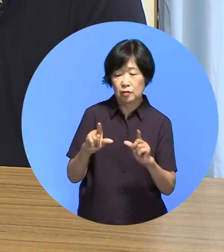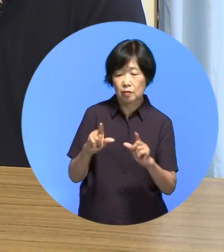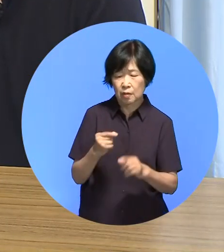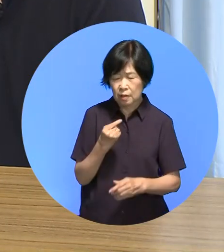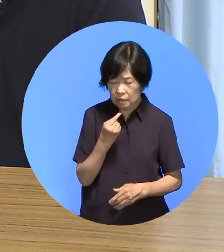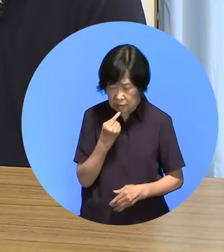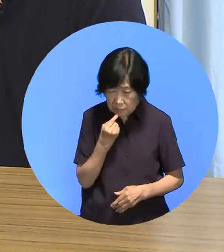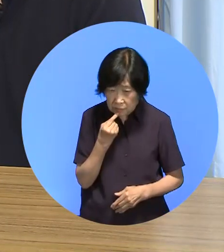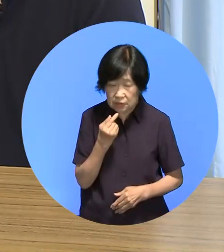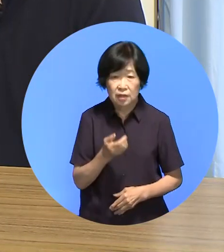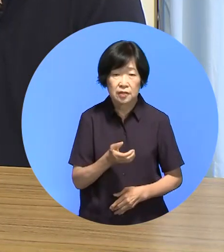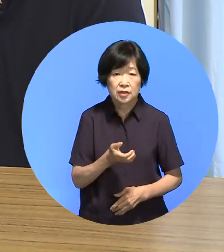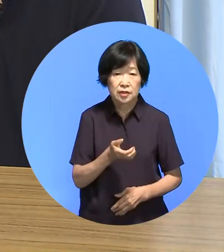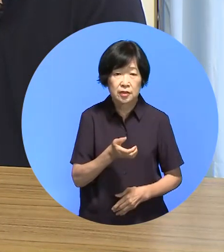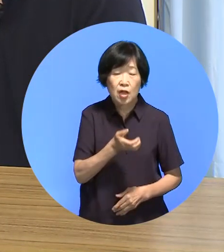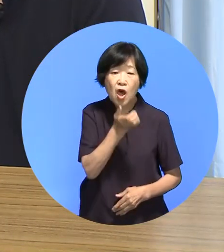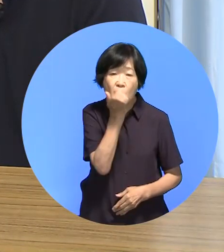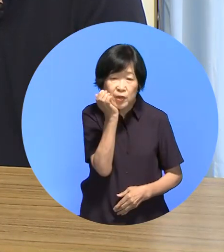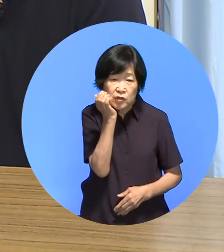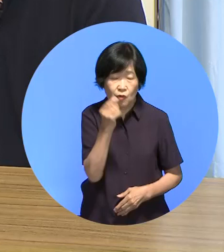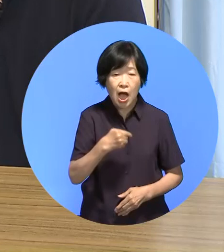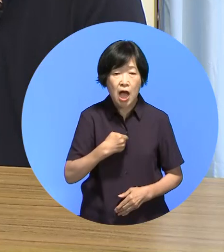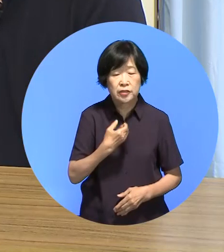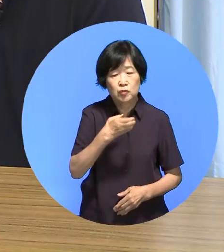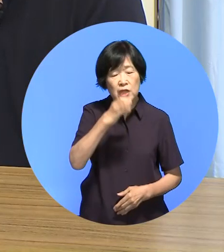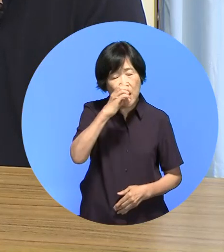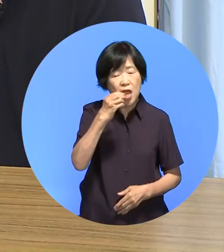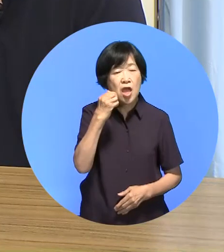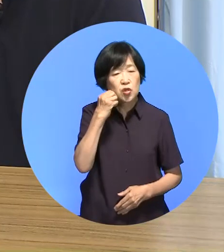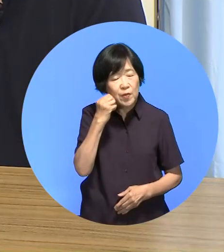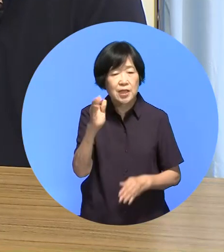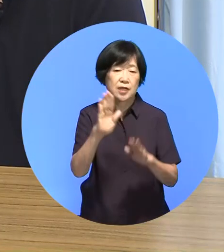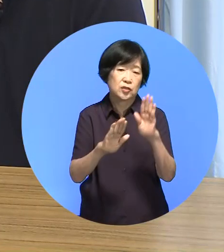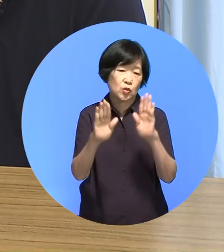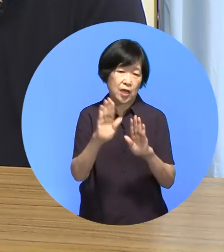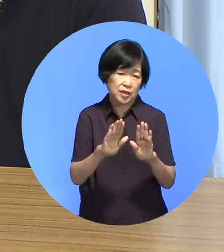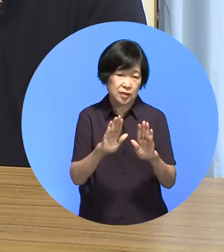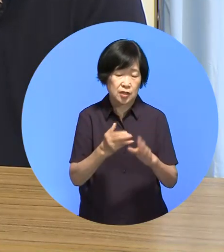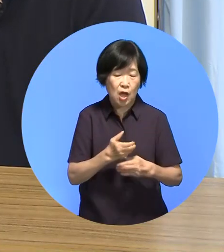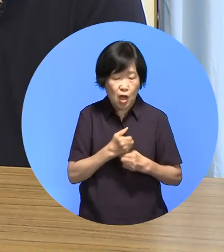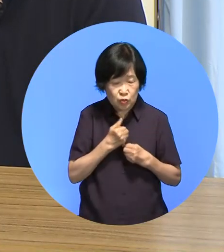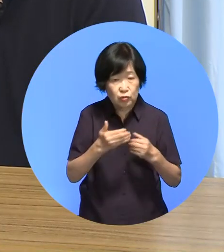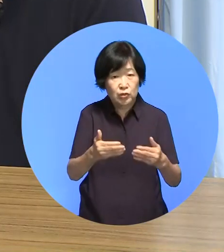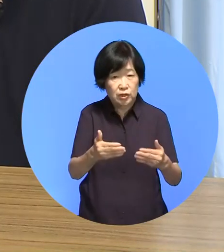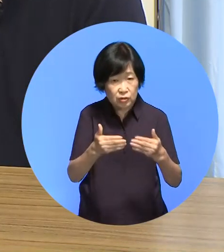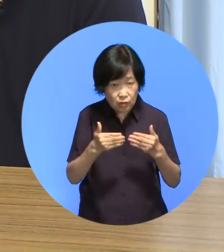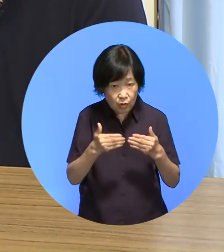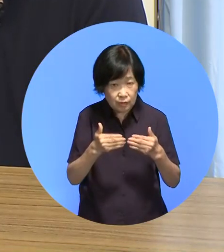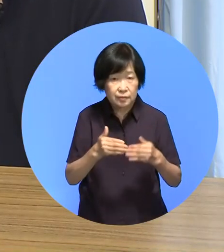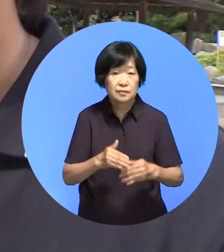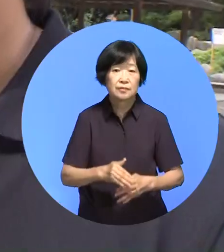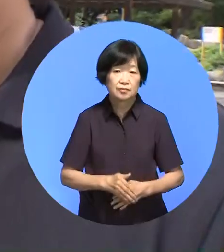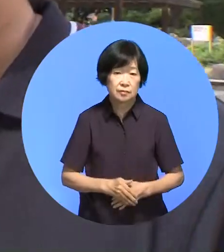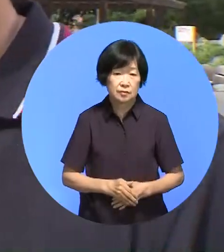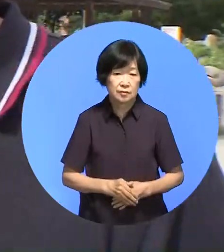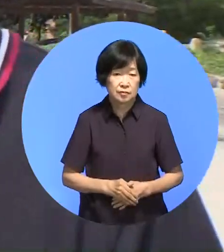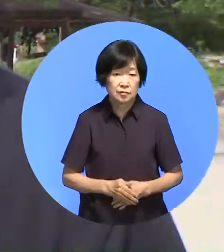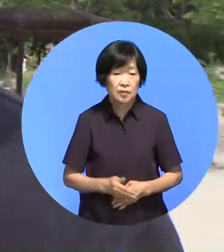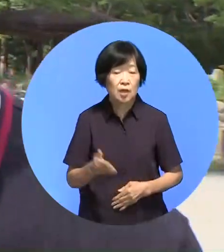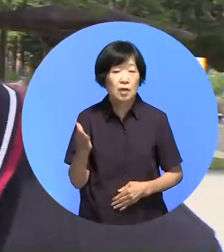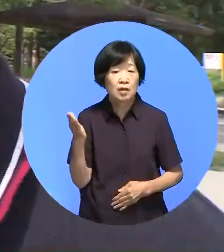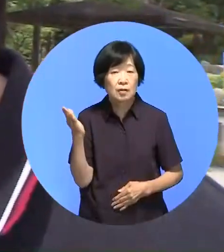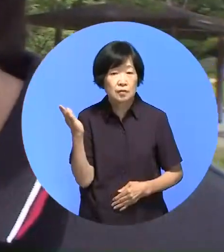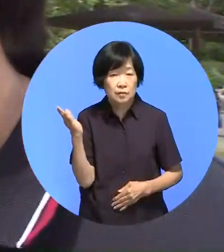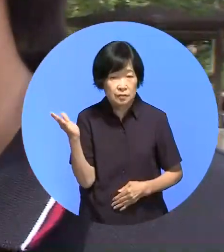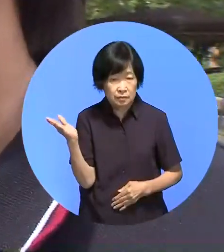応がおかしかったり、水分補給が自分でできないっていうような症状が出てきますので注意が必要です。あとは